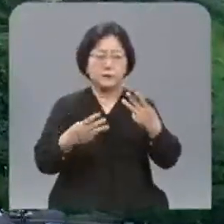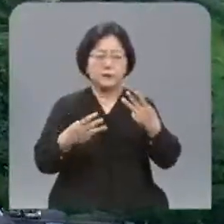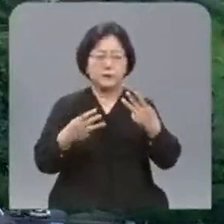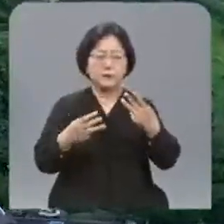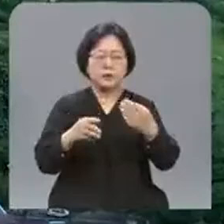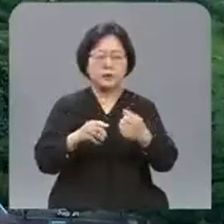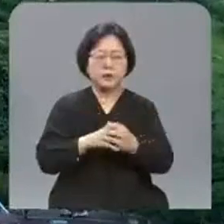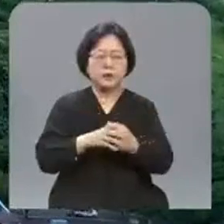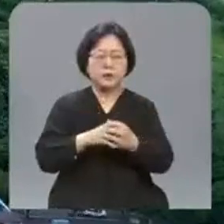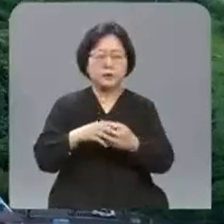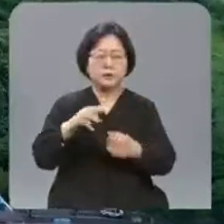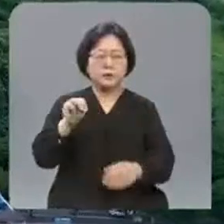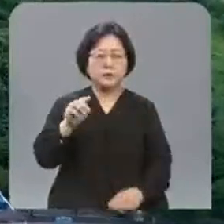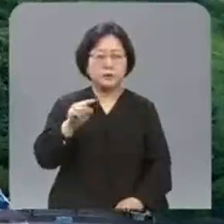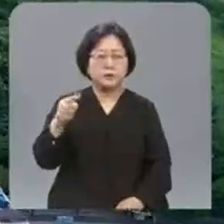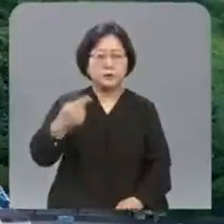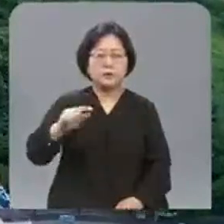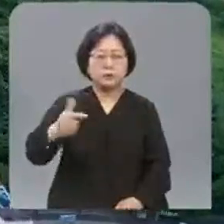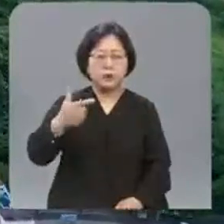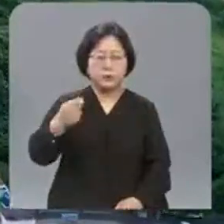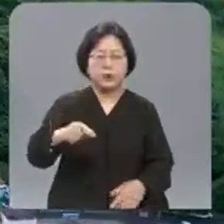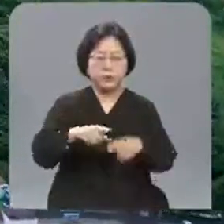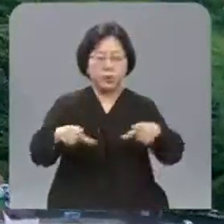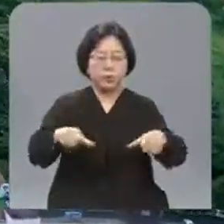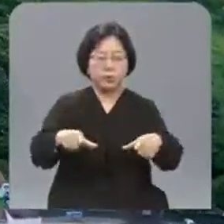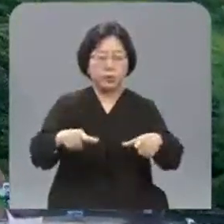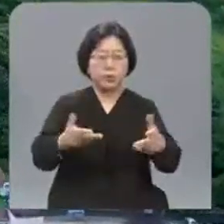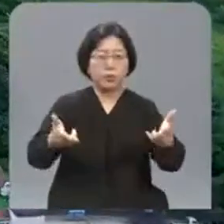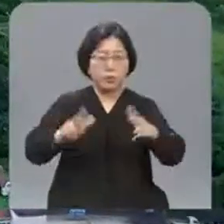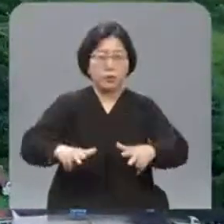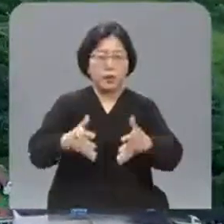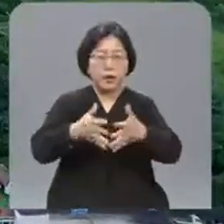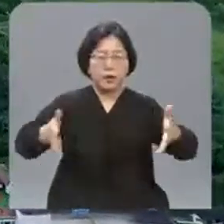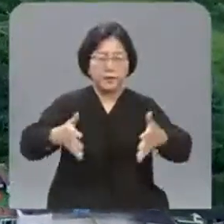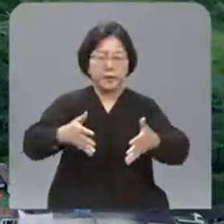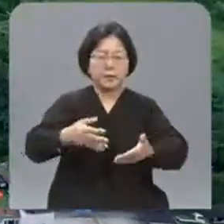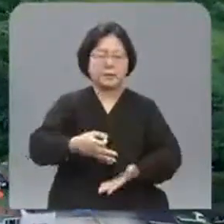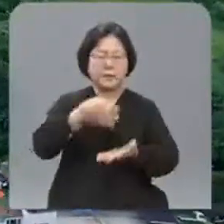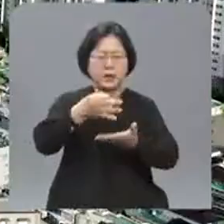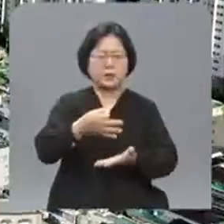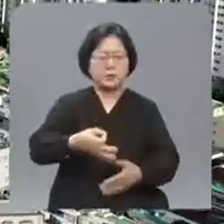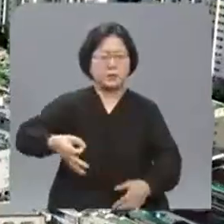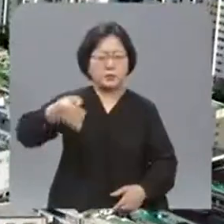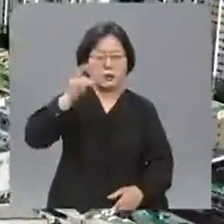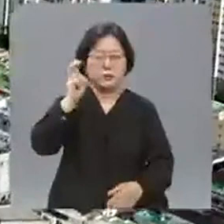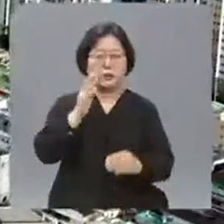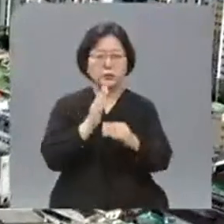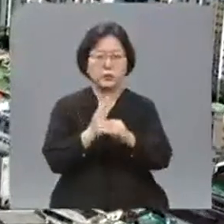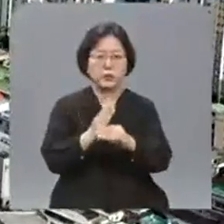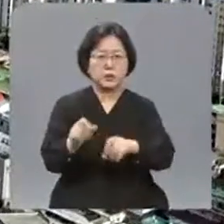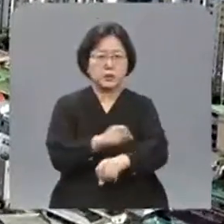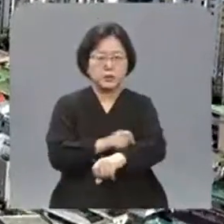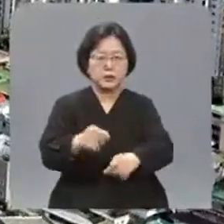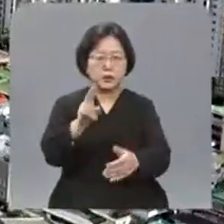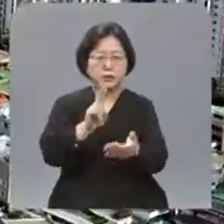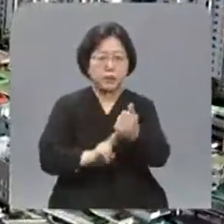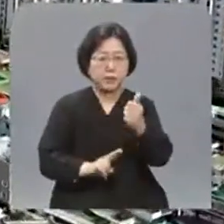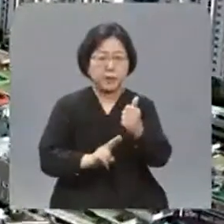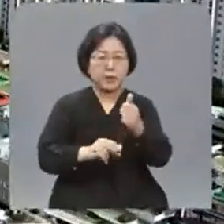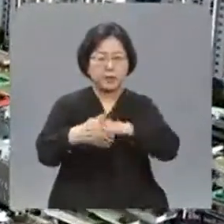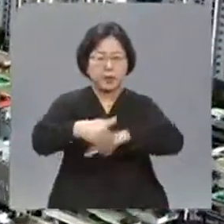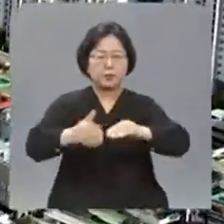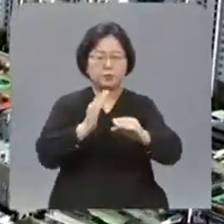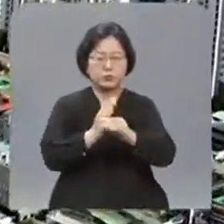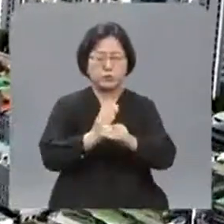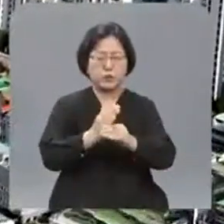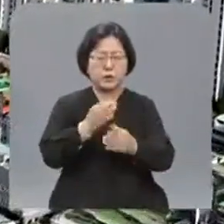3.3제곱미터당 1,600만 원대 분양가를 책정한 민간공원 아파트의 분양권 가치 상승도 예상됩니다. 특히 분양을 앞둔 아파트의